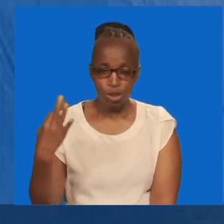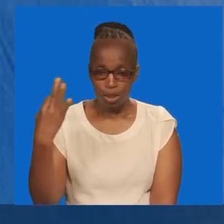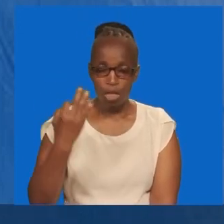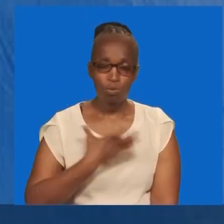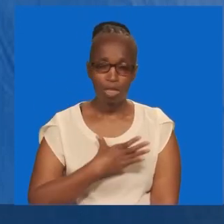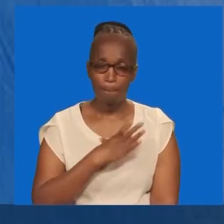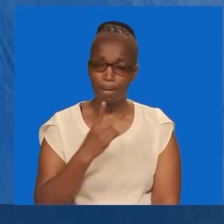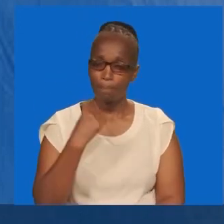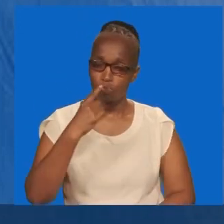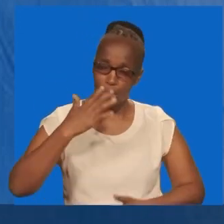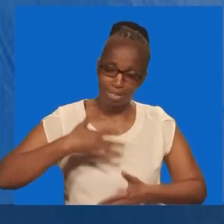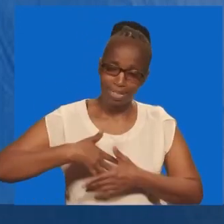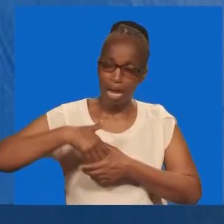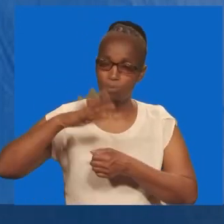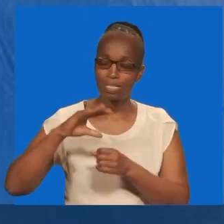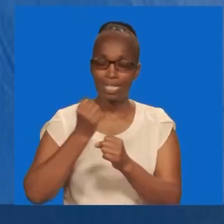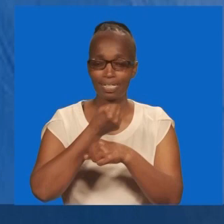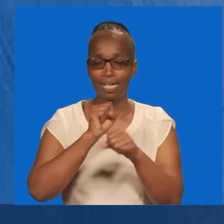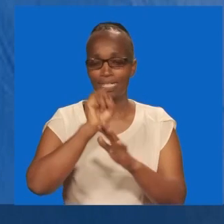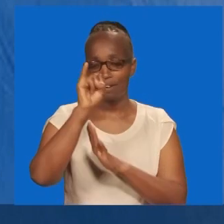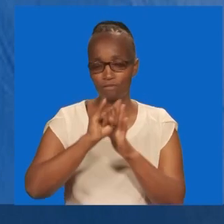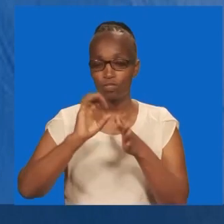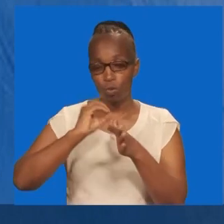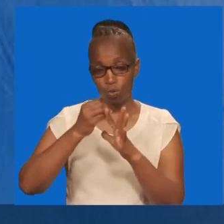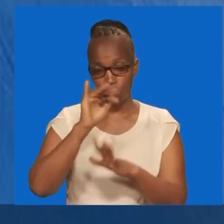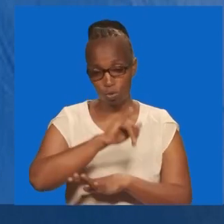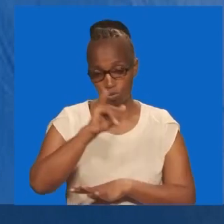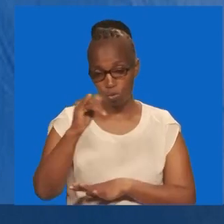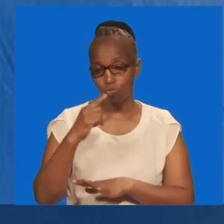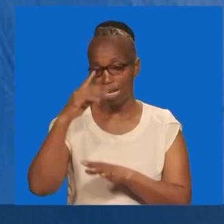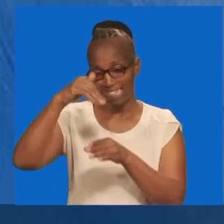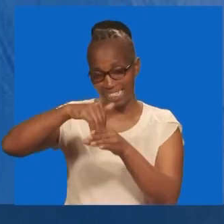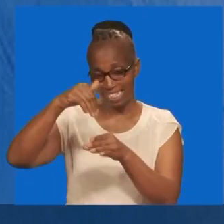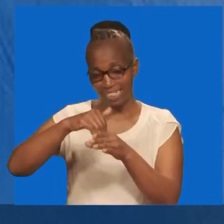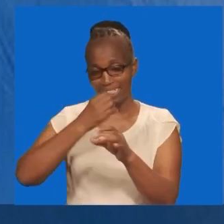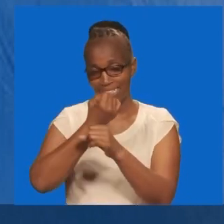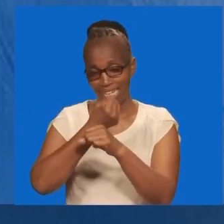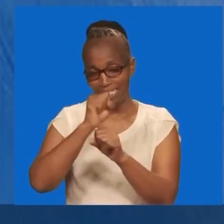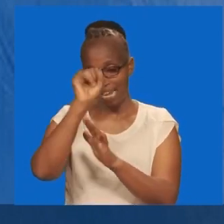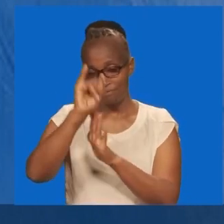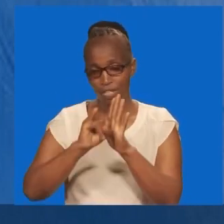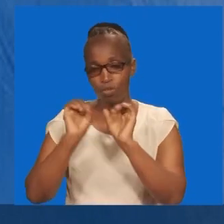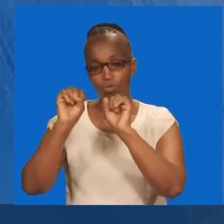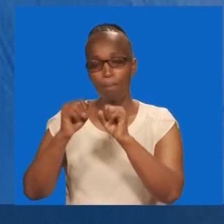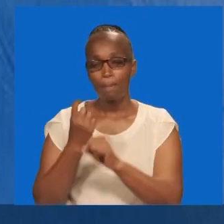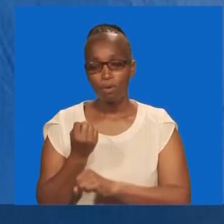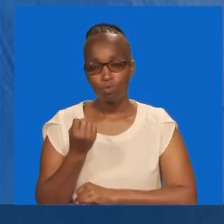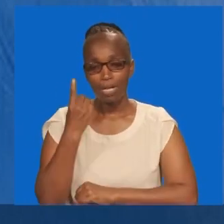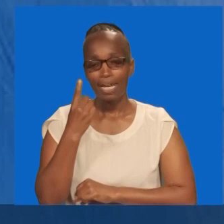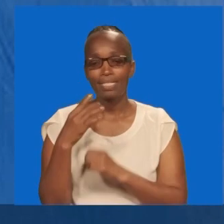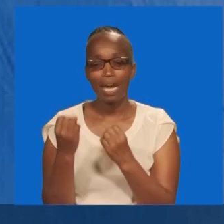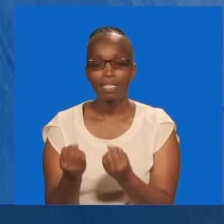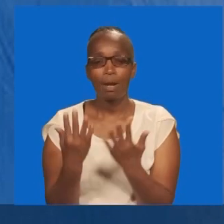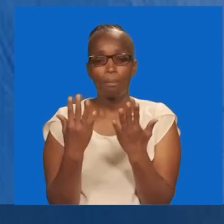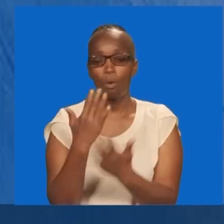ambao wako nje ya wokovu ama pia ndani ya wokovu, waweze kuelewa zaidi